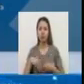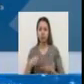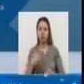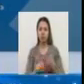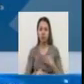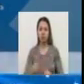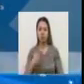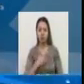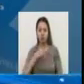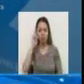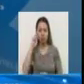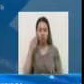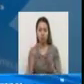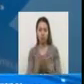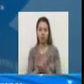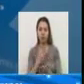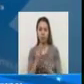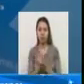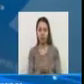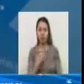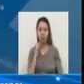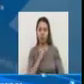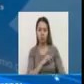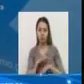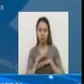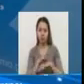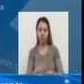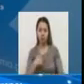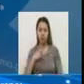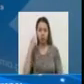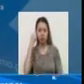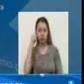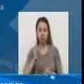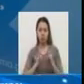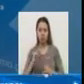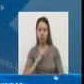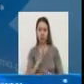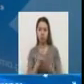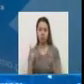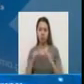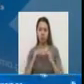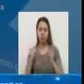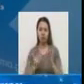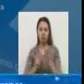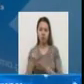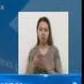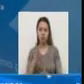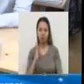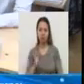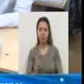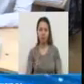қуантады. Біздер білім берудің жаңартылған мазмұны бағытында көп жұмыс жүргізудеміз. Менің ойымша мұғалімдік қызмет тиісті деңгейде жоғары бағаланатын